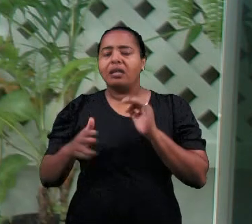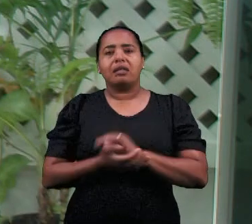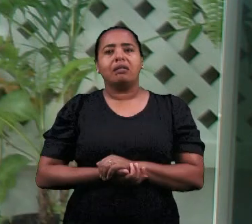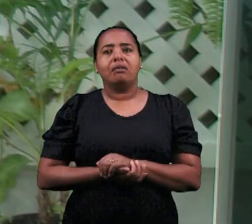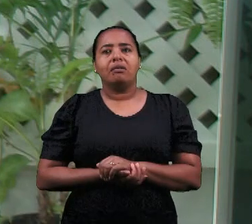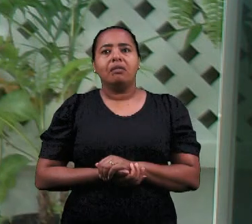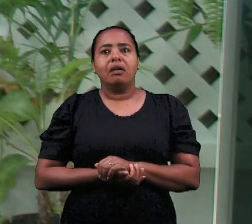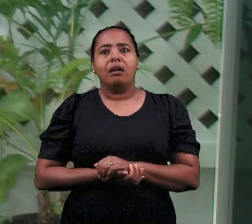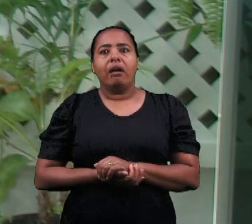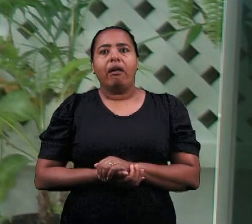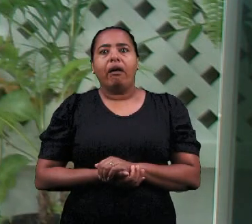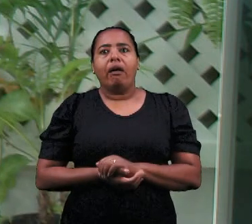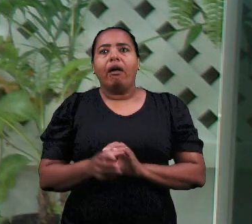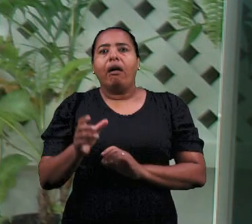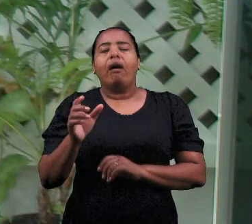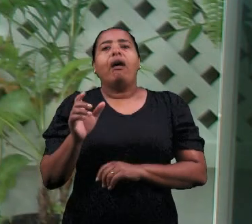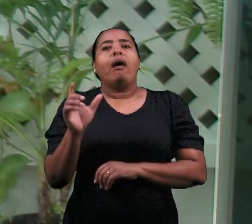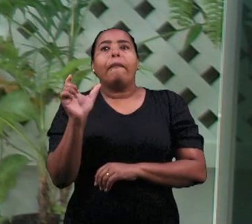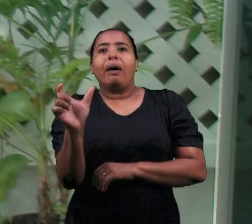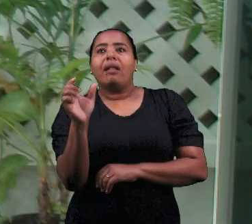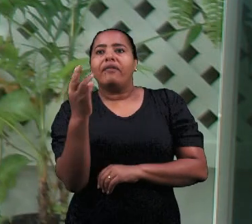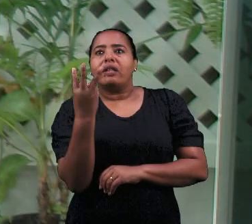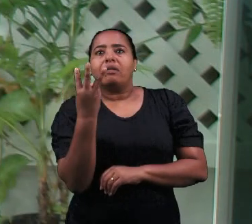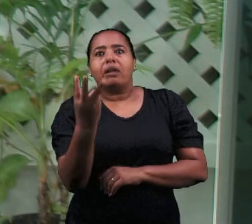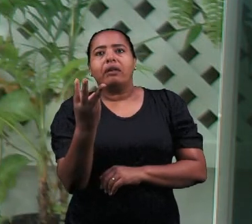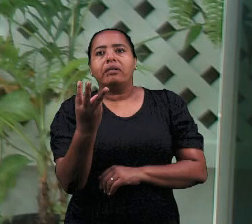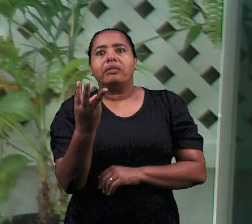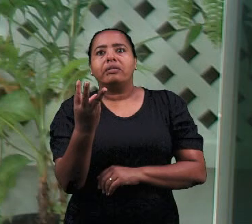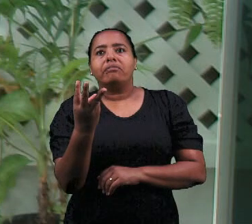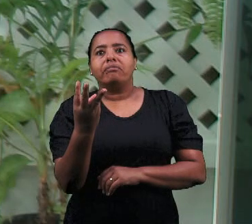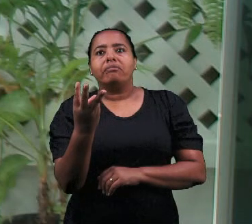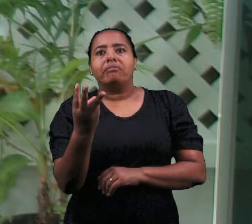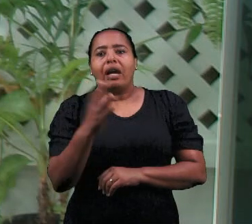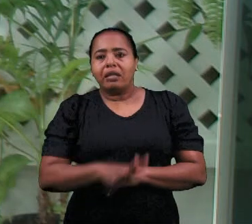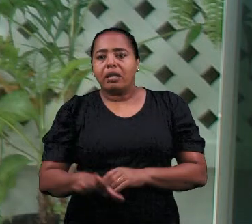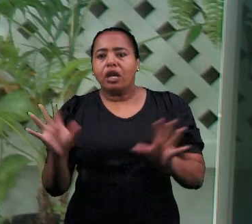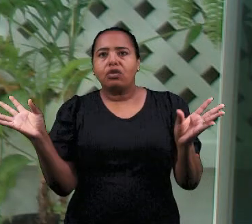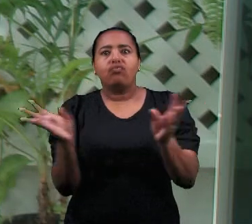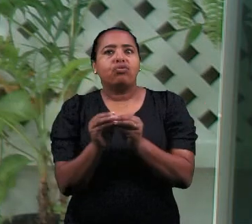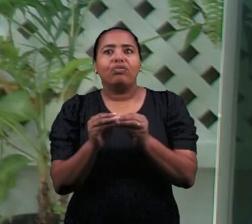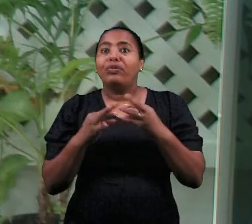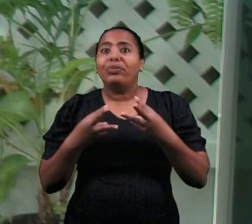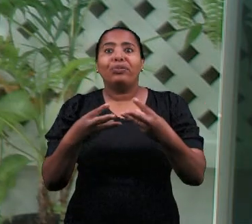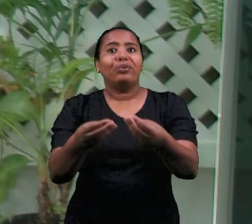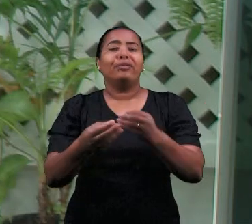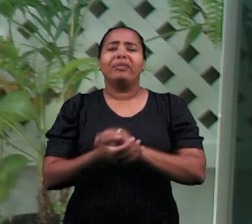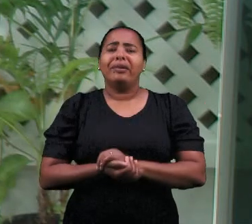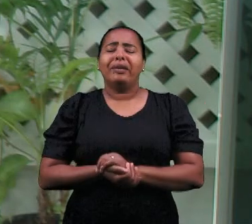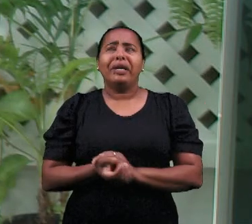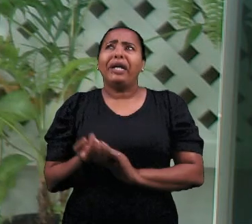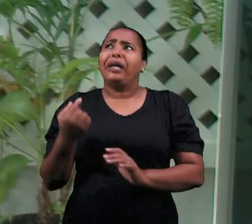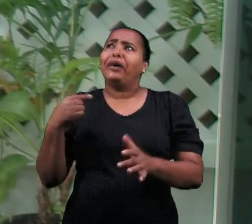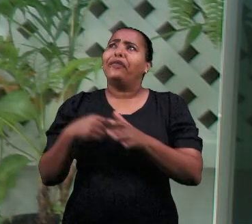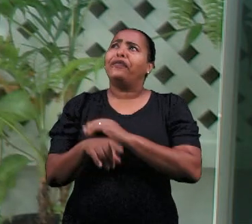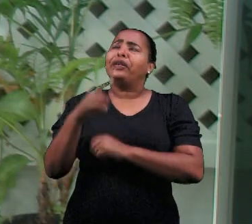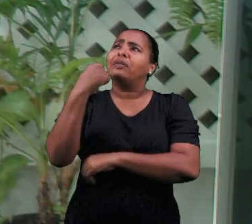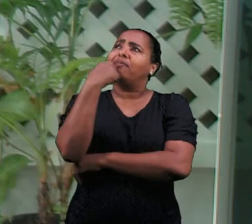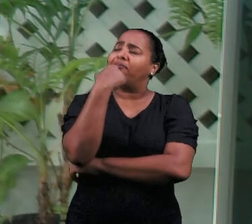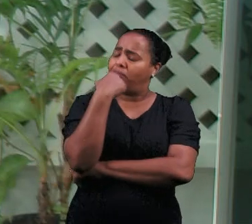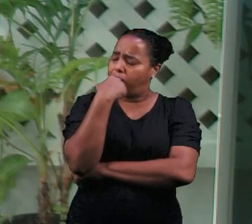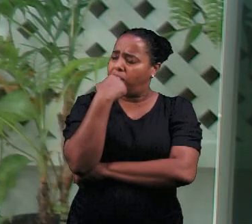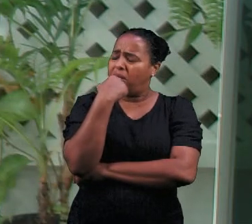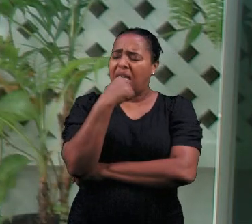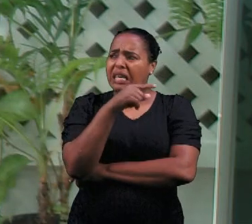de choses. D'ici peu, on va écouter les enfants. Avec 3 mots, ils disent tout ce que j'ai